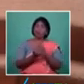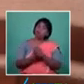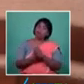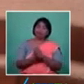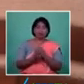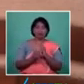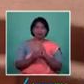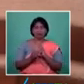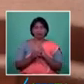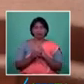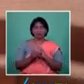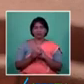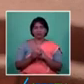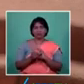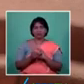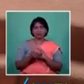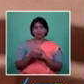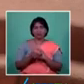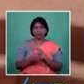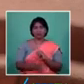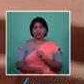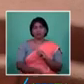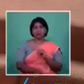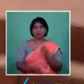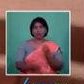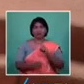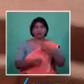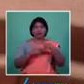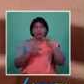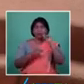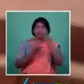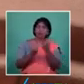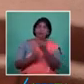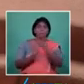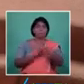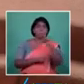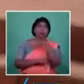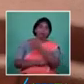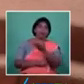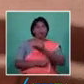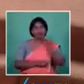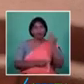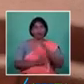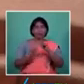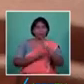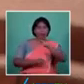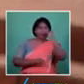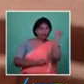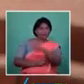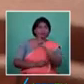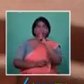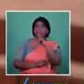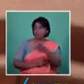පුළුවන් පාර්ලිමේන්තුවට ගියාම මේ තියෙන කංශ ගන්න පුළුවන් කියලා ඉතාමත් අපහසාත්මකව මේ පාර්ලිමේන්තුවටත් අපහාස වෙන විදිහට තමයි